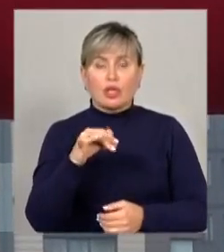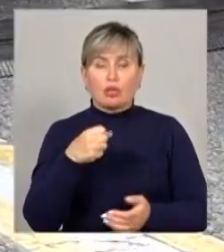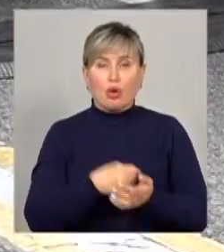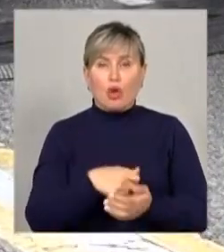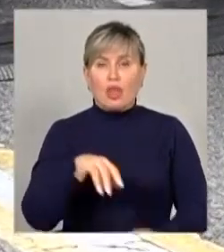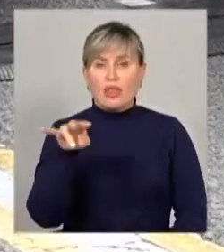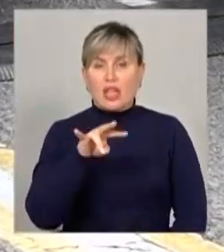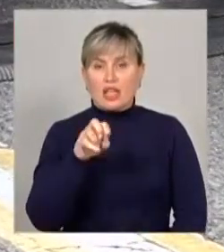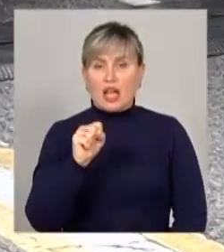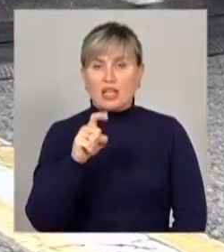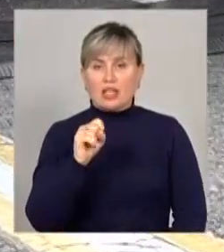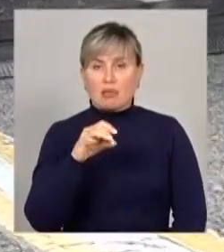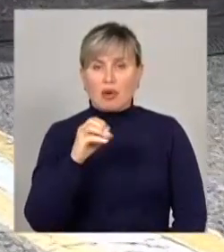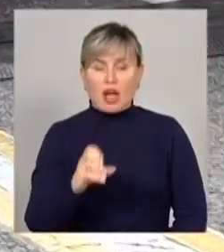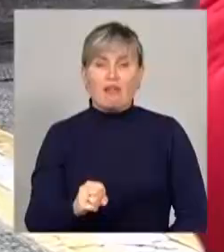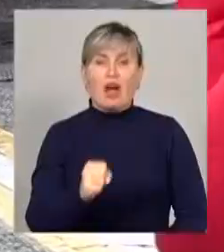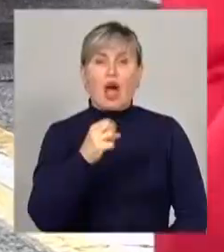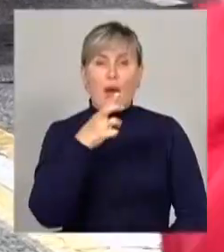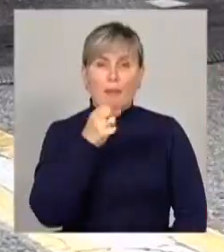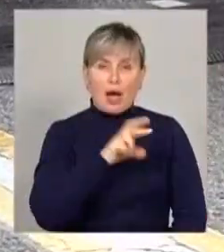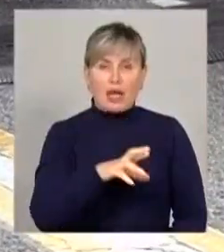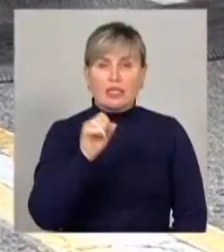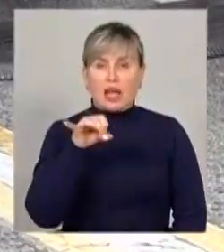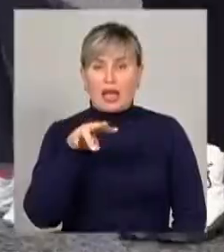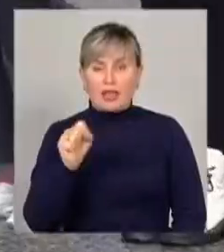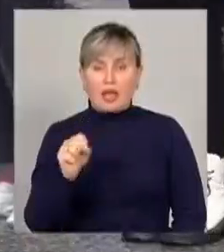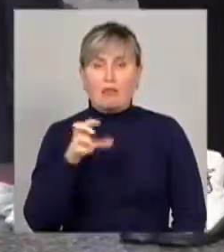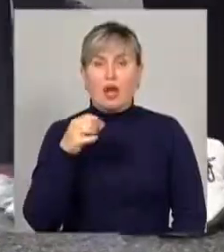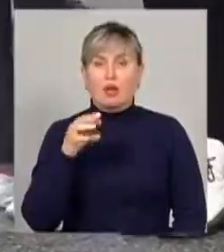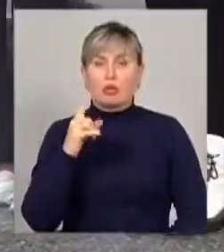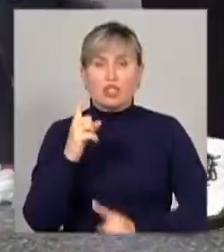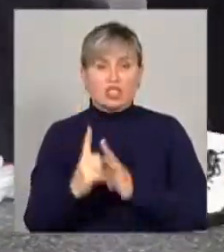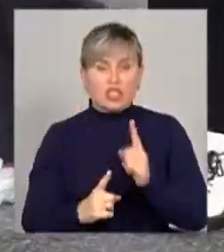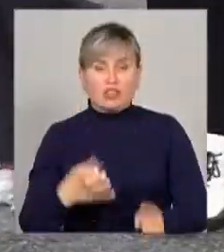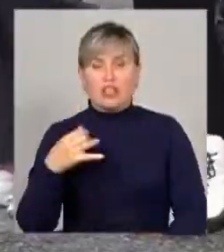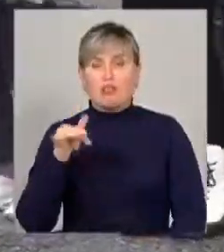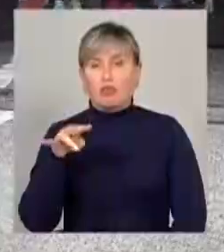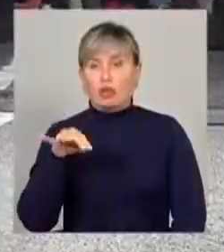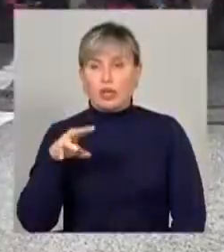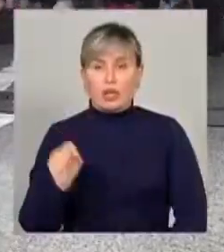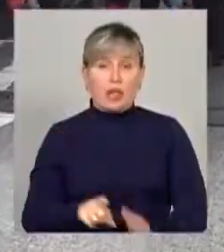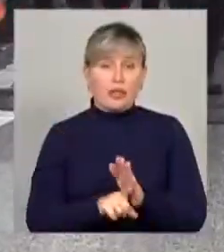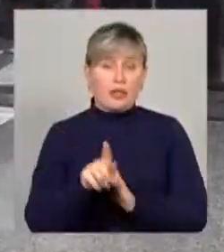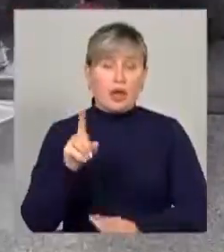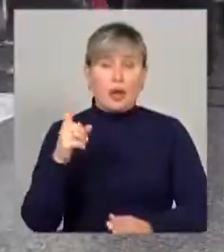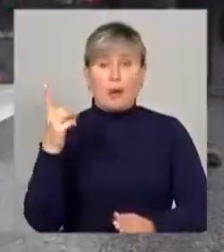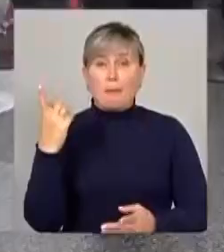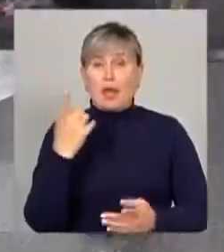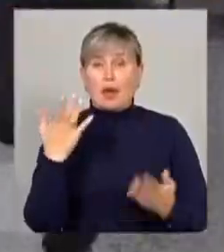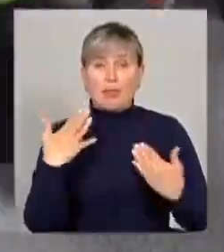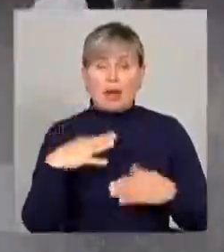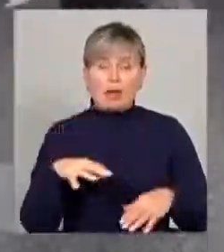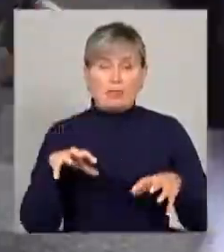Также частично перекроют проспект Абая, улицы Саина, Байтурсынова и Сейфуллина. Массовый забег стартует в парке первого президента